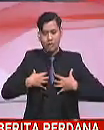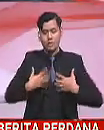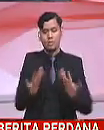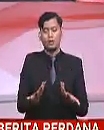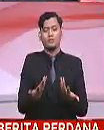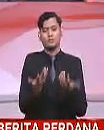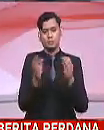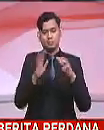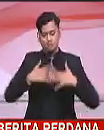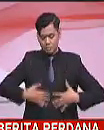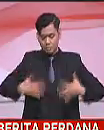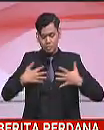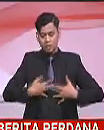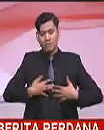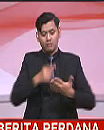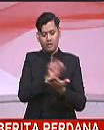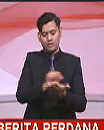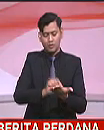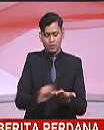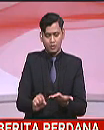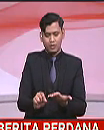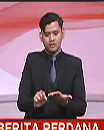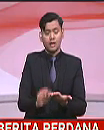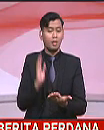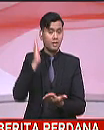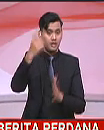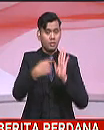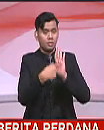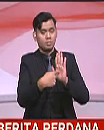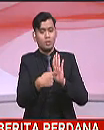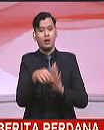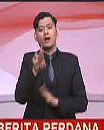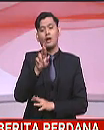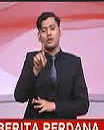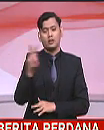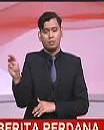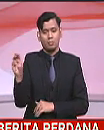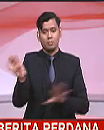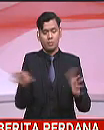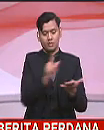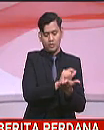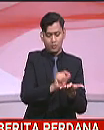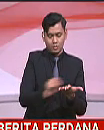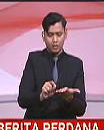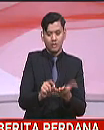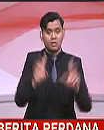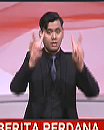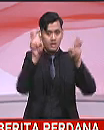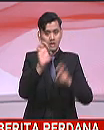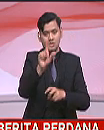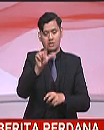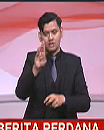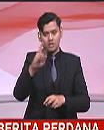menulis karya terakhirnya yang bakal ditayangkan di saluran RTM. Beliau mengarang naskah berjudul Selumbar,